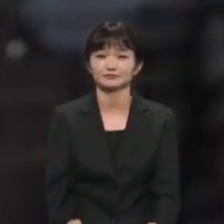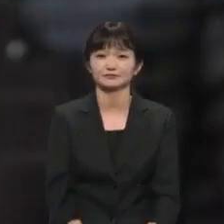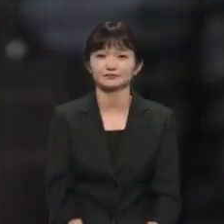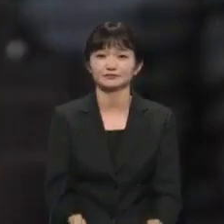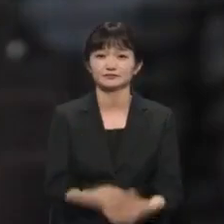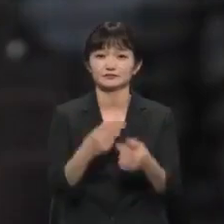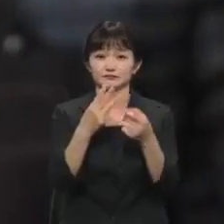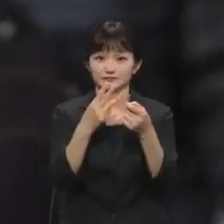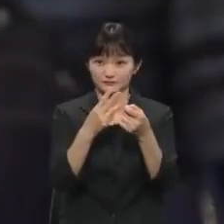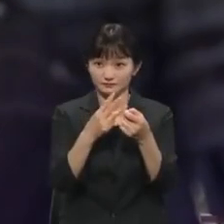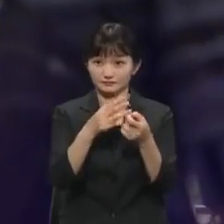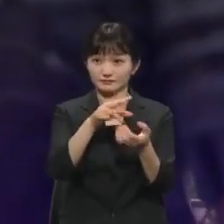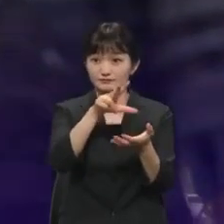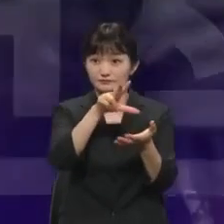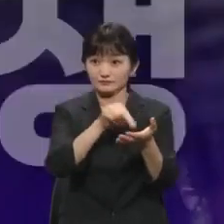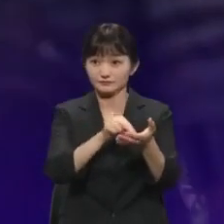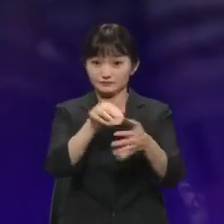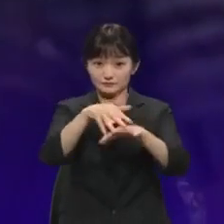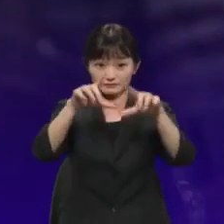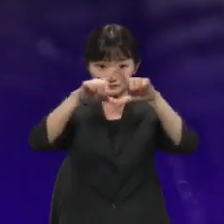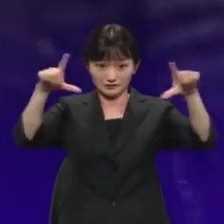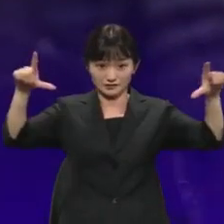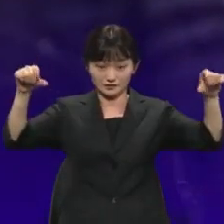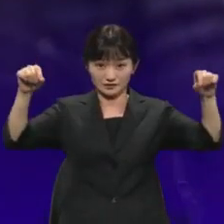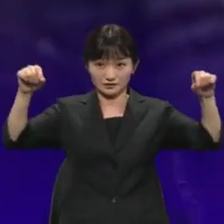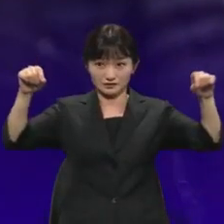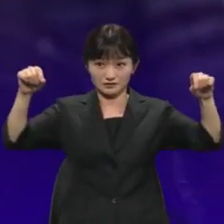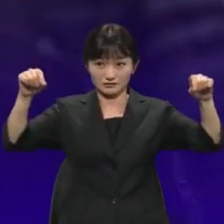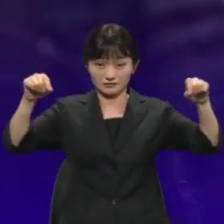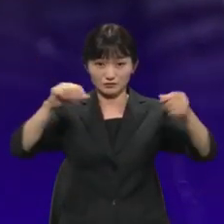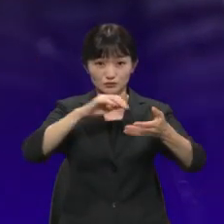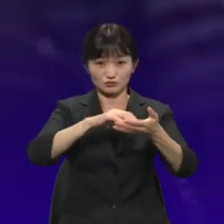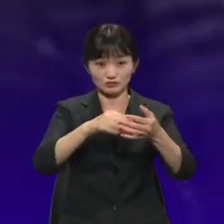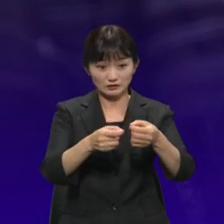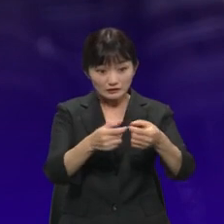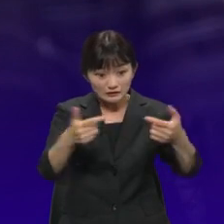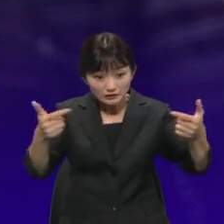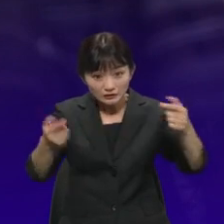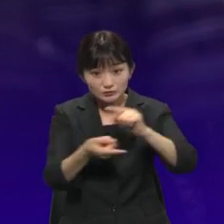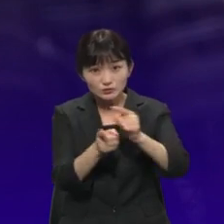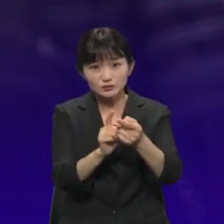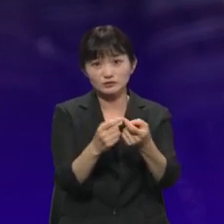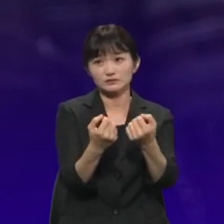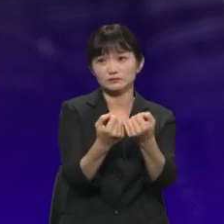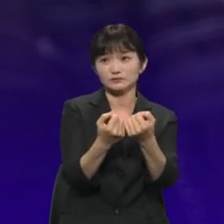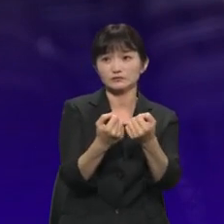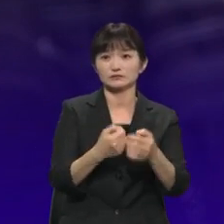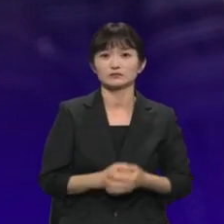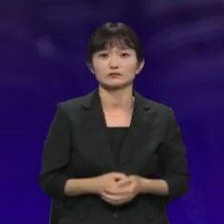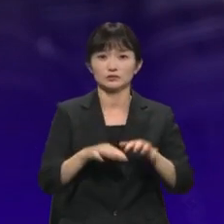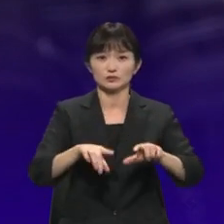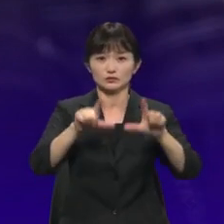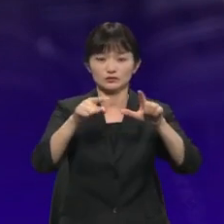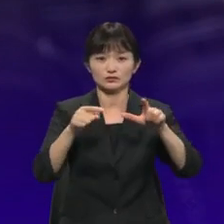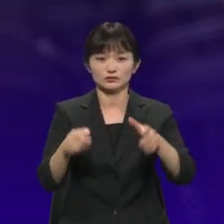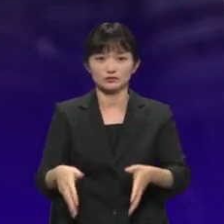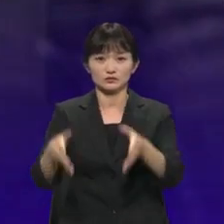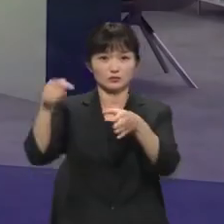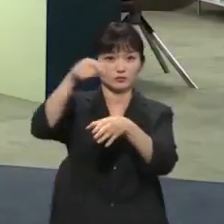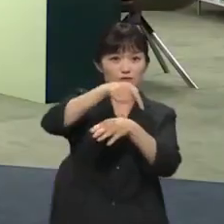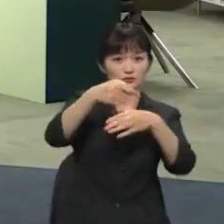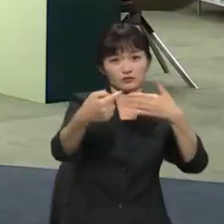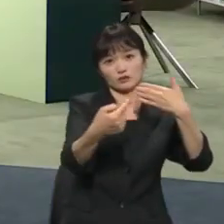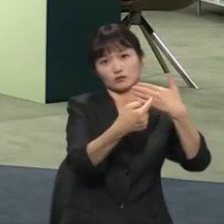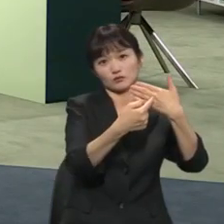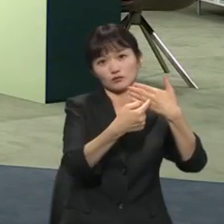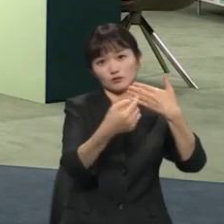네 오늘 세 번째 주제는 현수막 전쟁 이렇게 잡았습니다 지난해 옥외 광고 불법이 개정돼서 좀